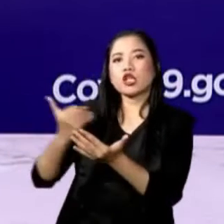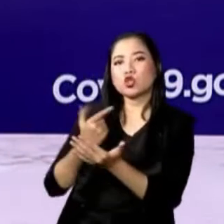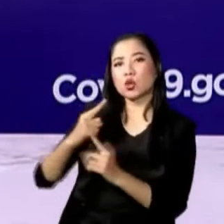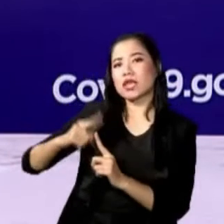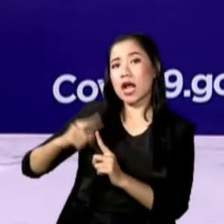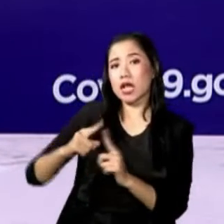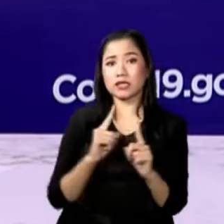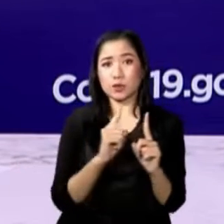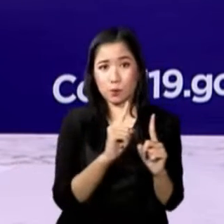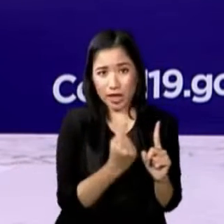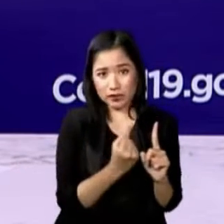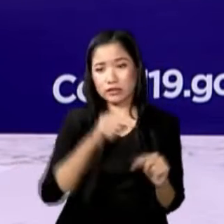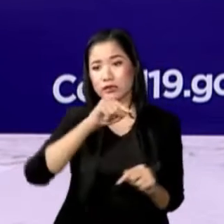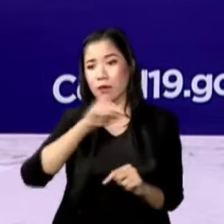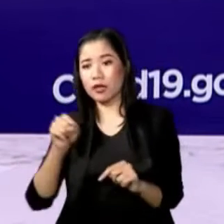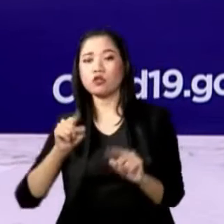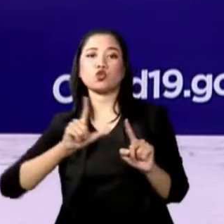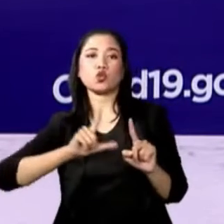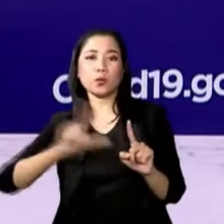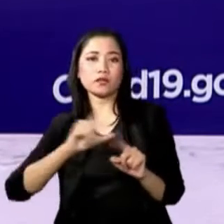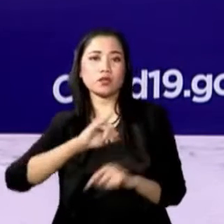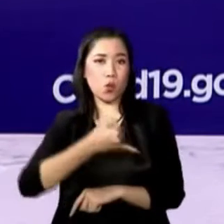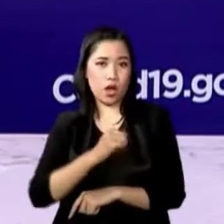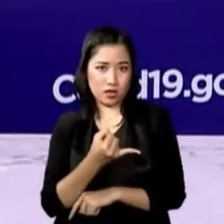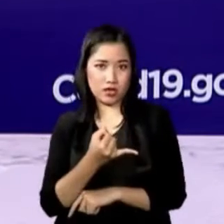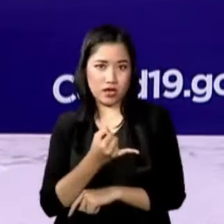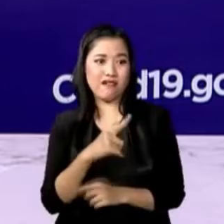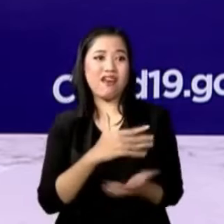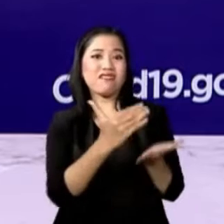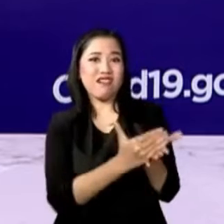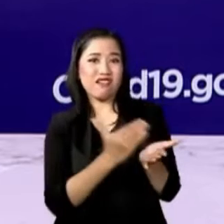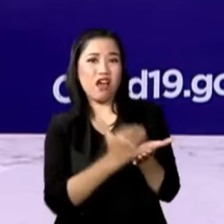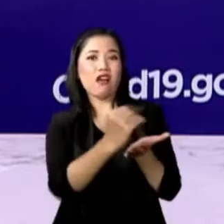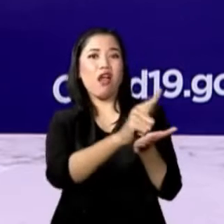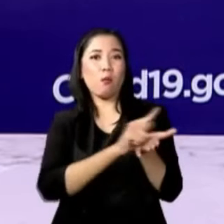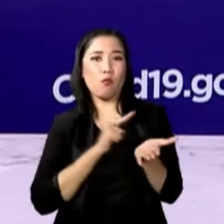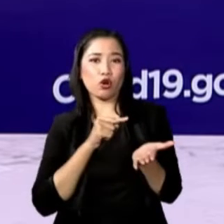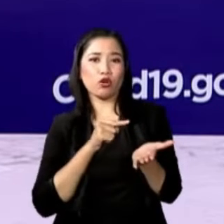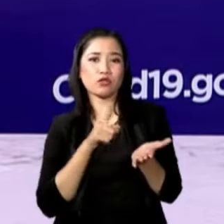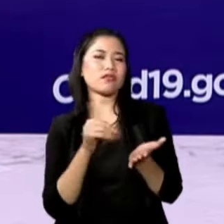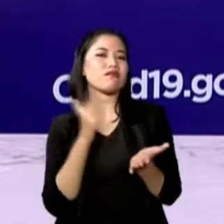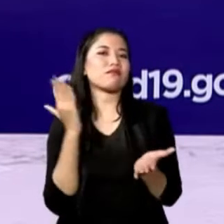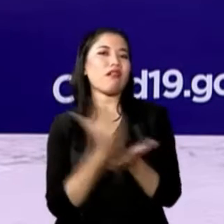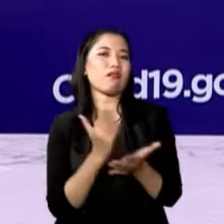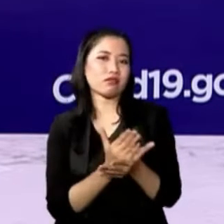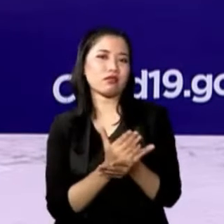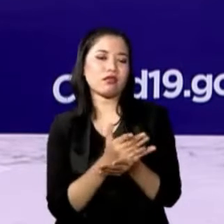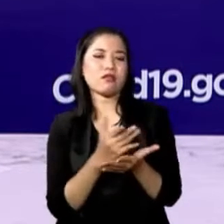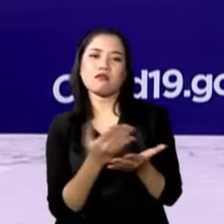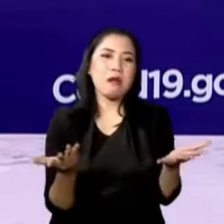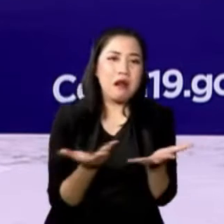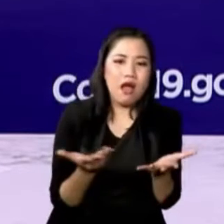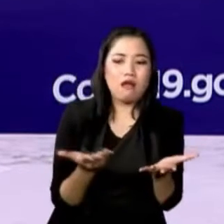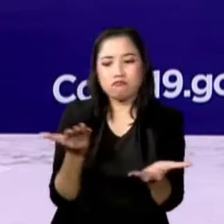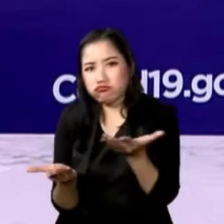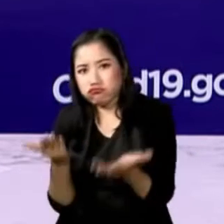tanggal 11 sampai dengan 17 Januari dan data yang terlambat masuk dari minggu-minggu sebelumnya.